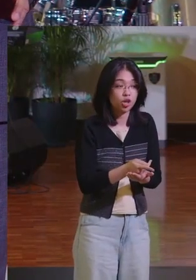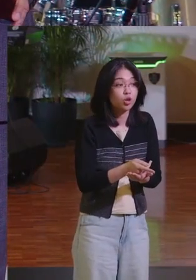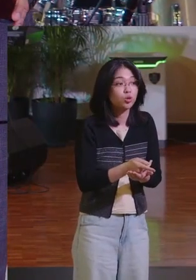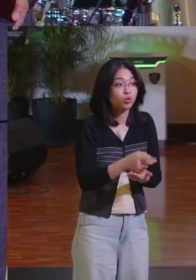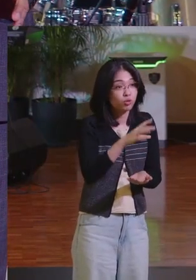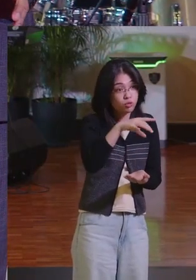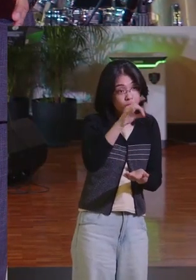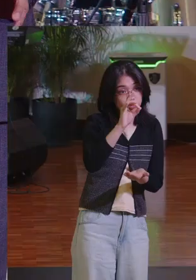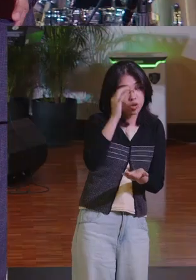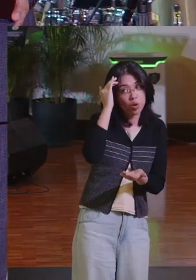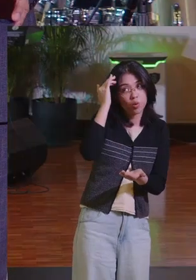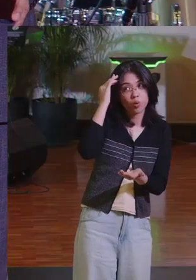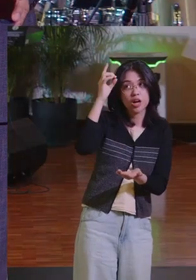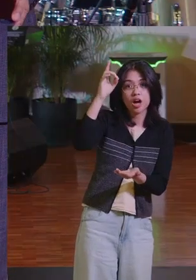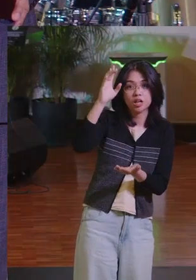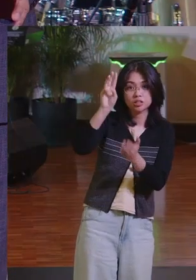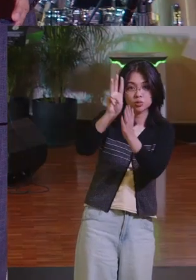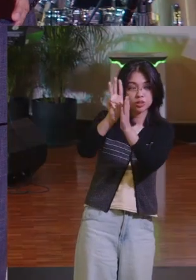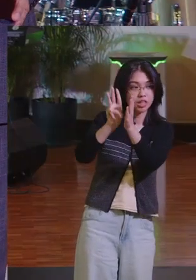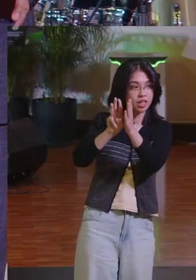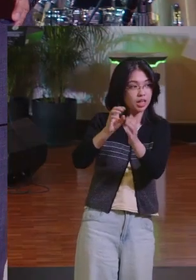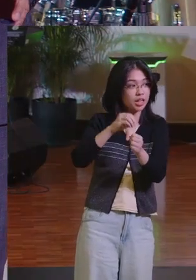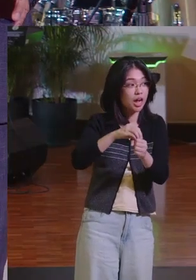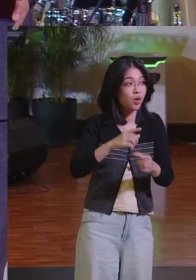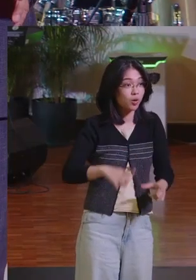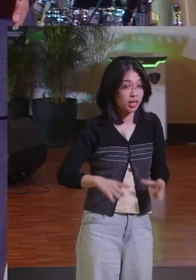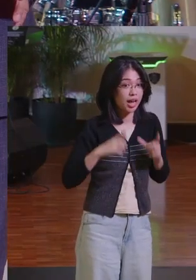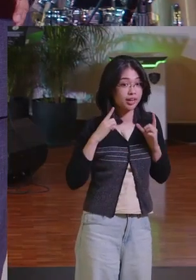God is in our lives? Ano pong sagot?